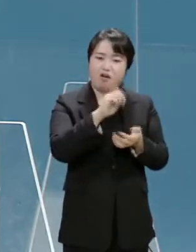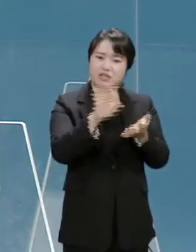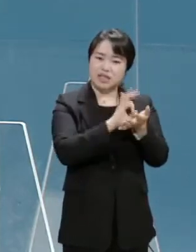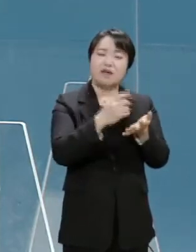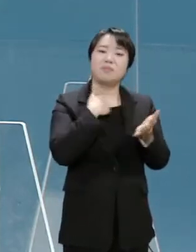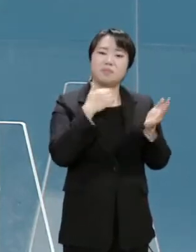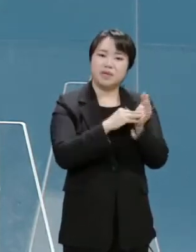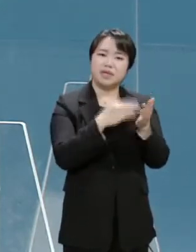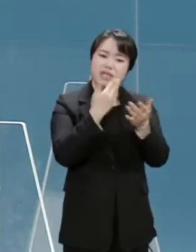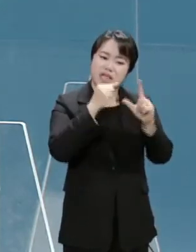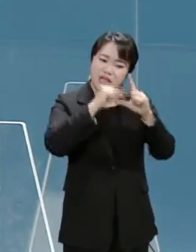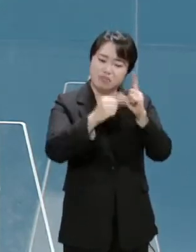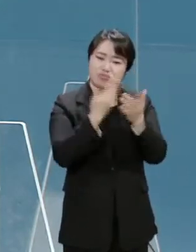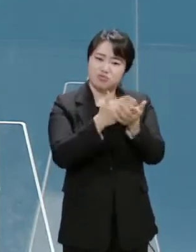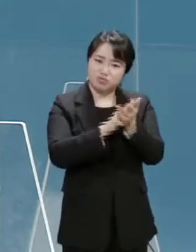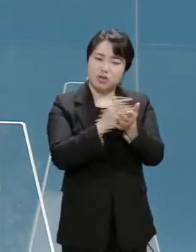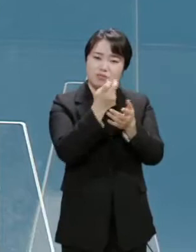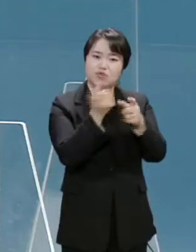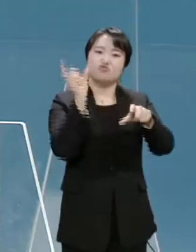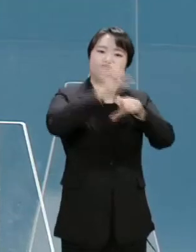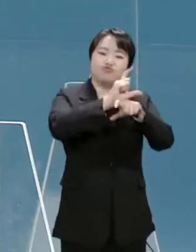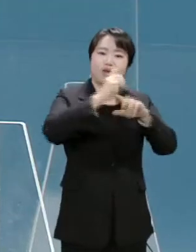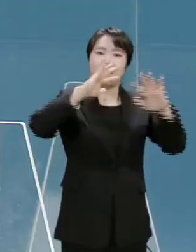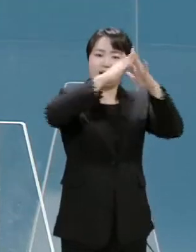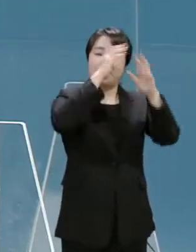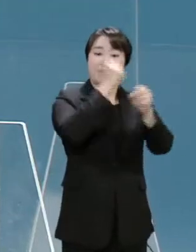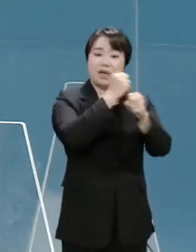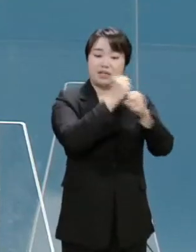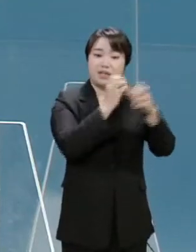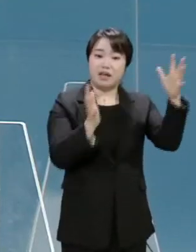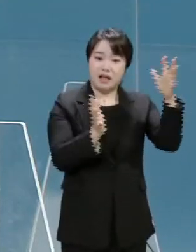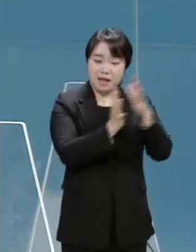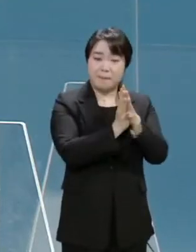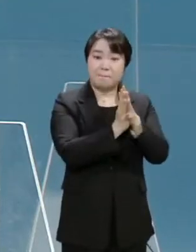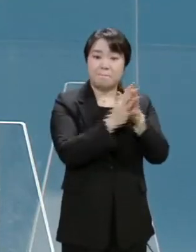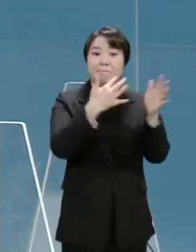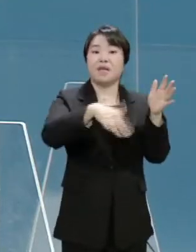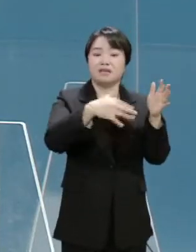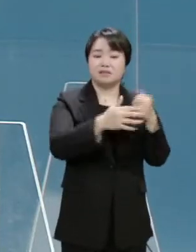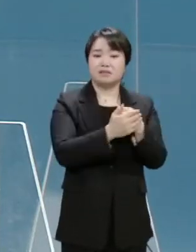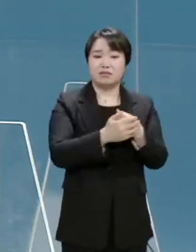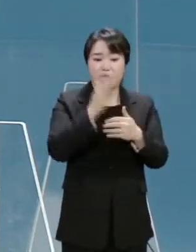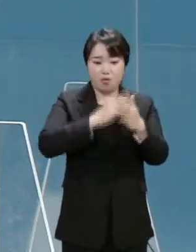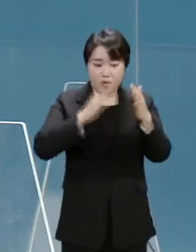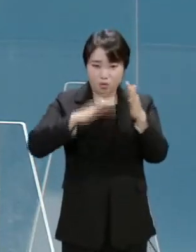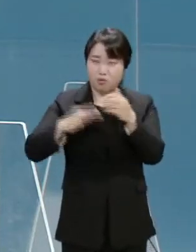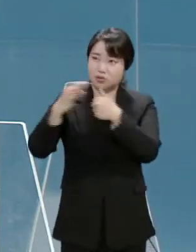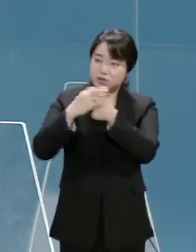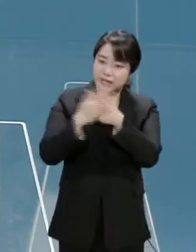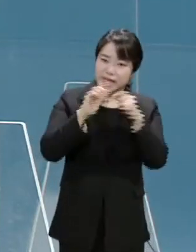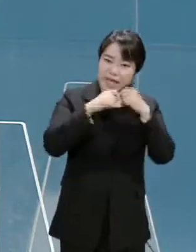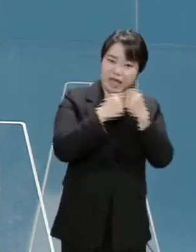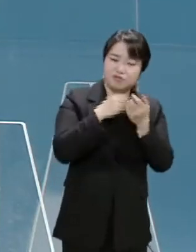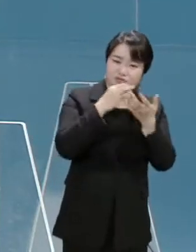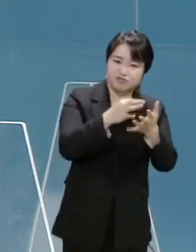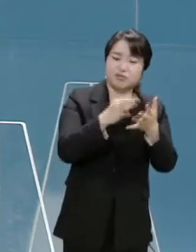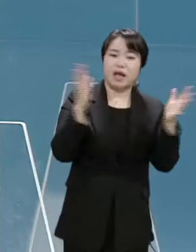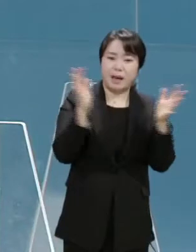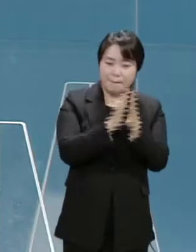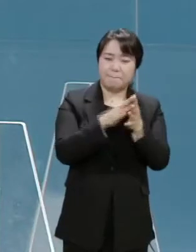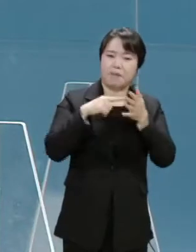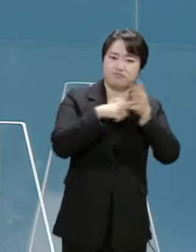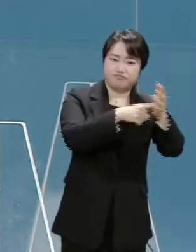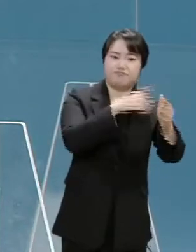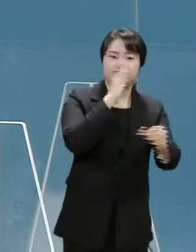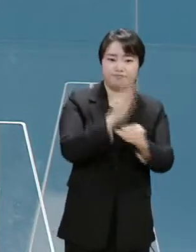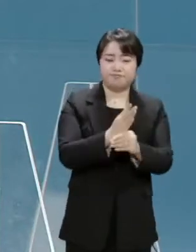여기에는 리모델링이나 증개축 등은 포함되지 않은 것이죠. 그래서 공공의 기반시설 투자와 민간의 지역 투자가 함께 꽃을 피우고 있다.